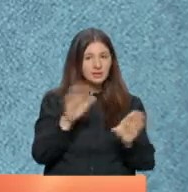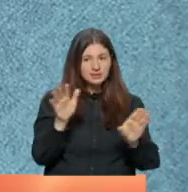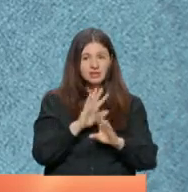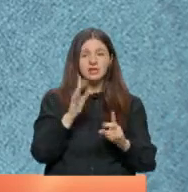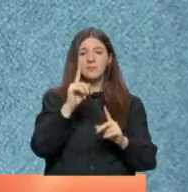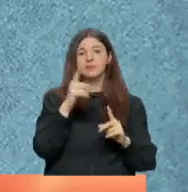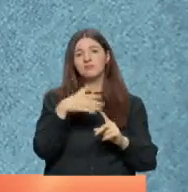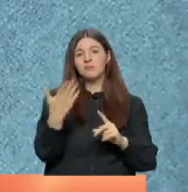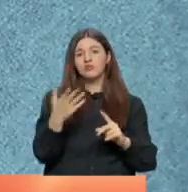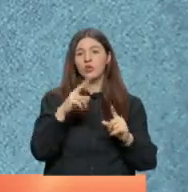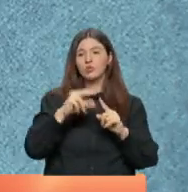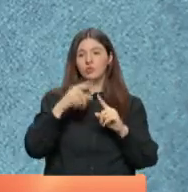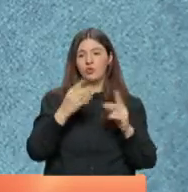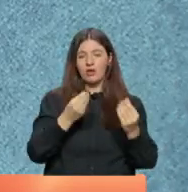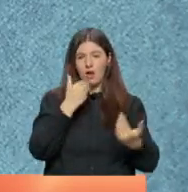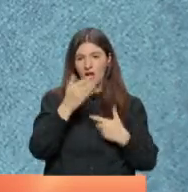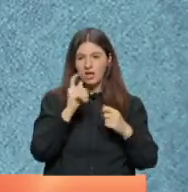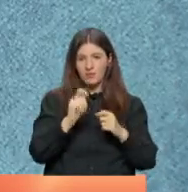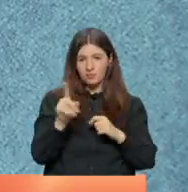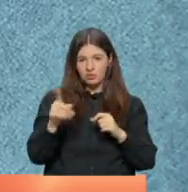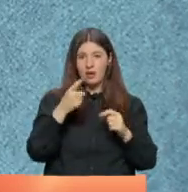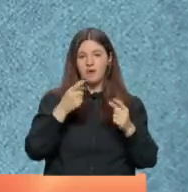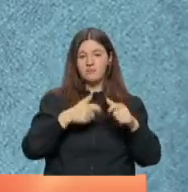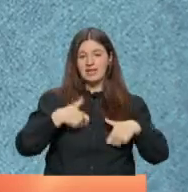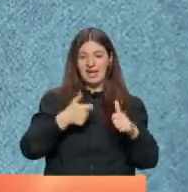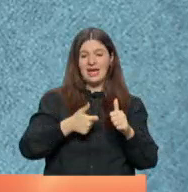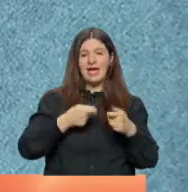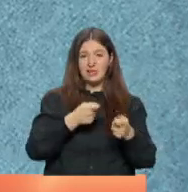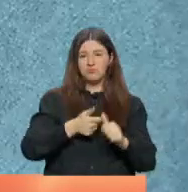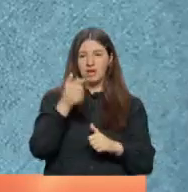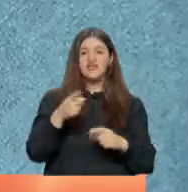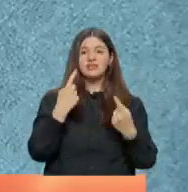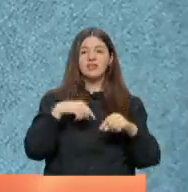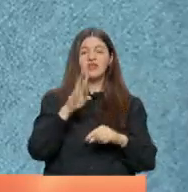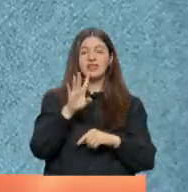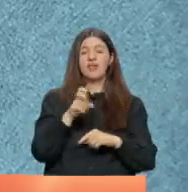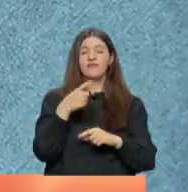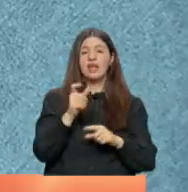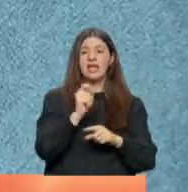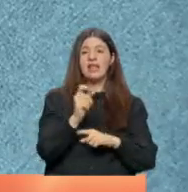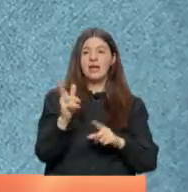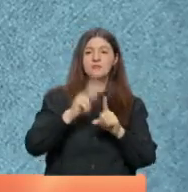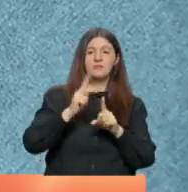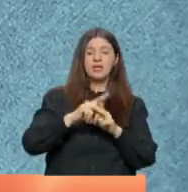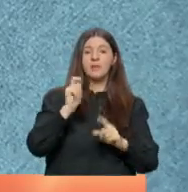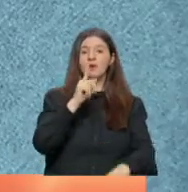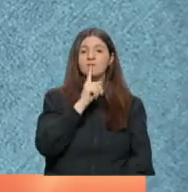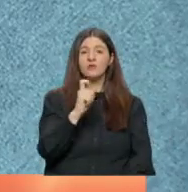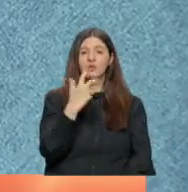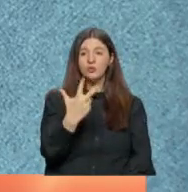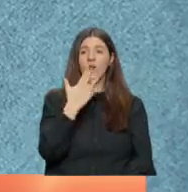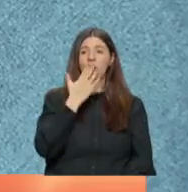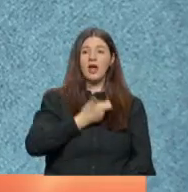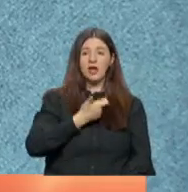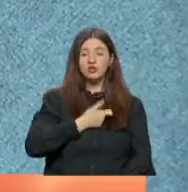edilmedi. Bir başka not olarak iletiliyor Milli Eğitim Bakanlığı tarafından. Ve sınava 48 farklı ilden katılan